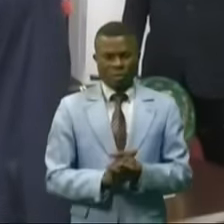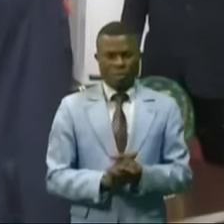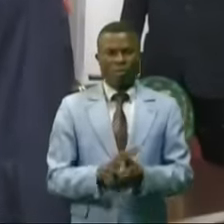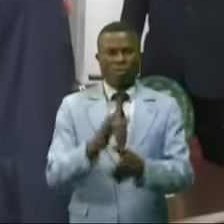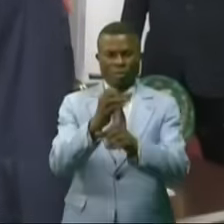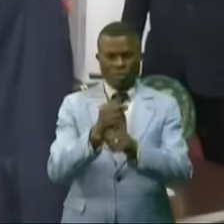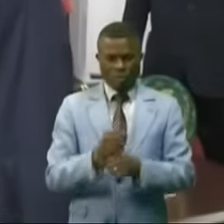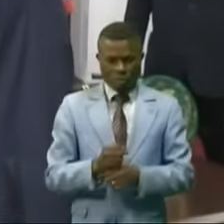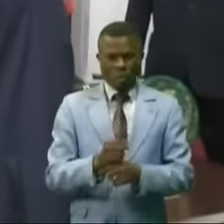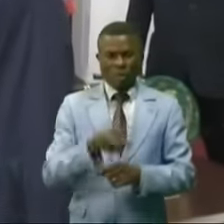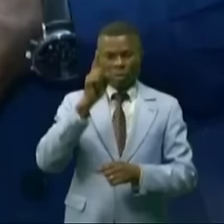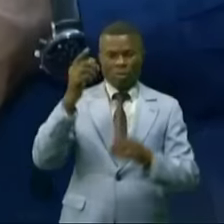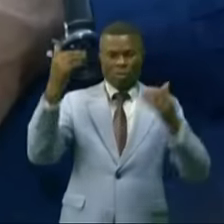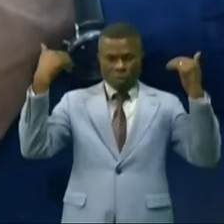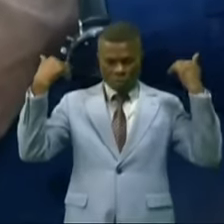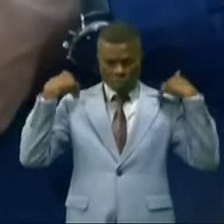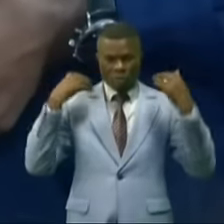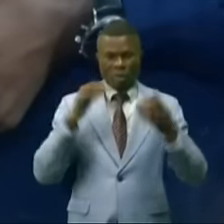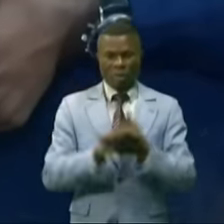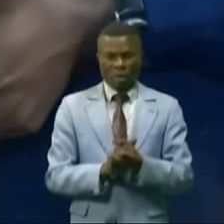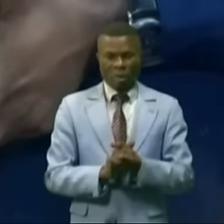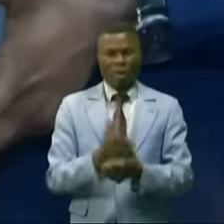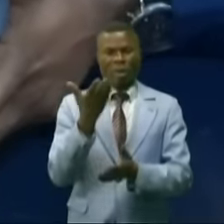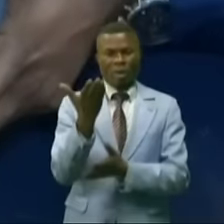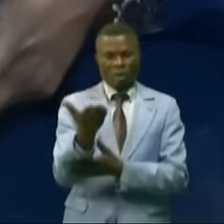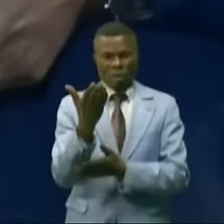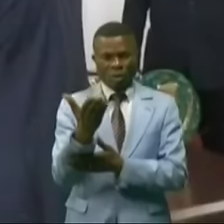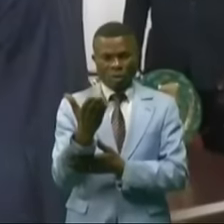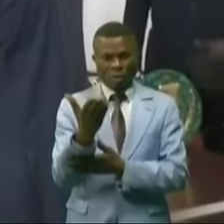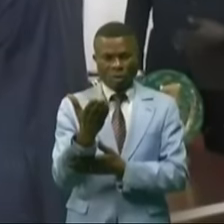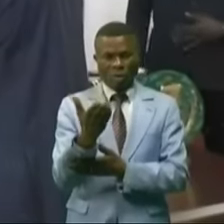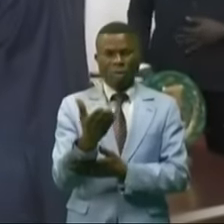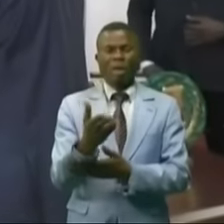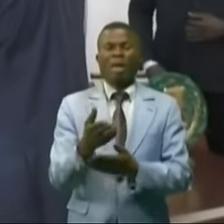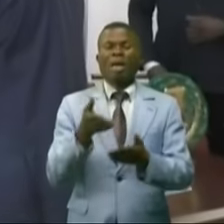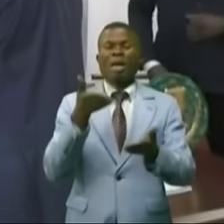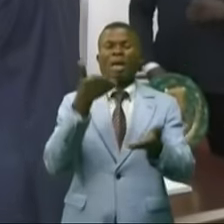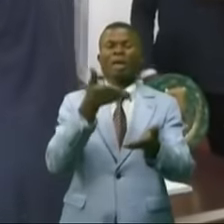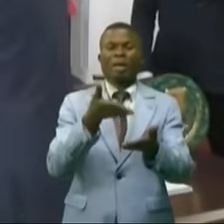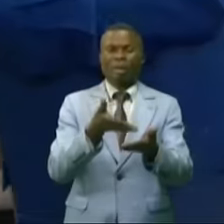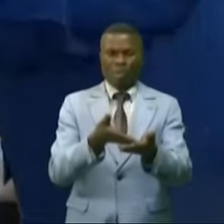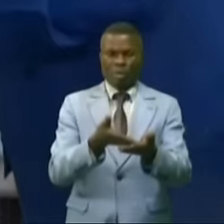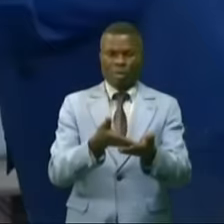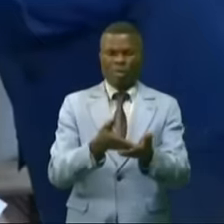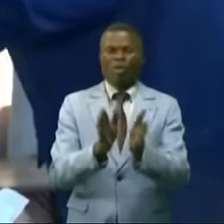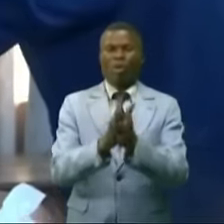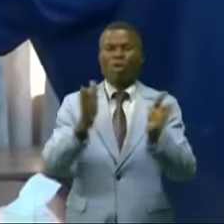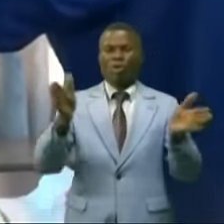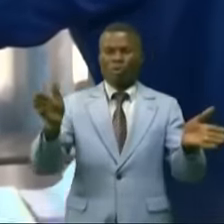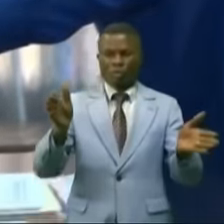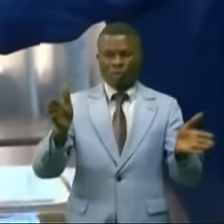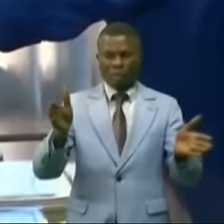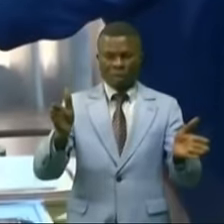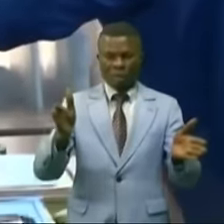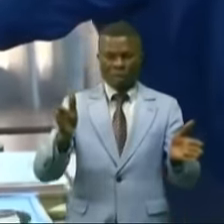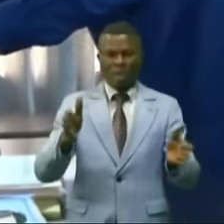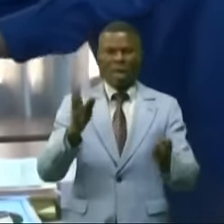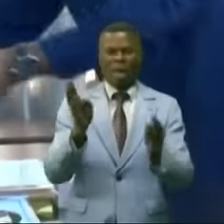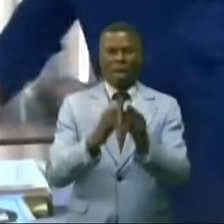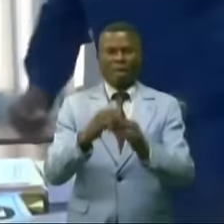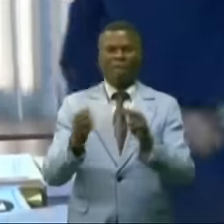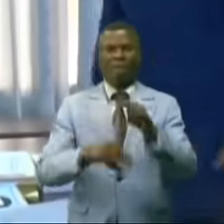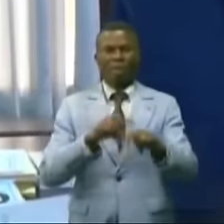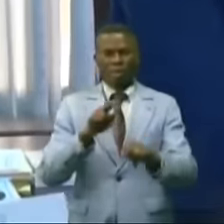première personnalité à solliciter du garde des sceaux. Voici le sceau officiel de l'Assemblée nationale.